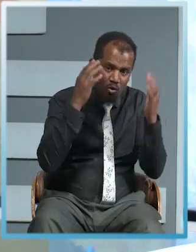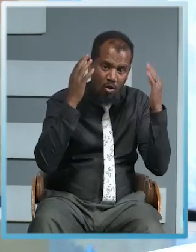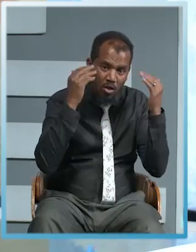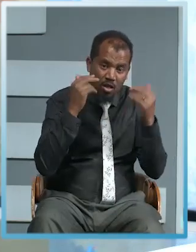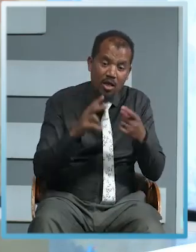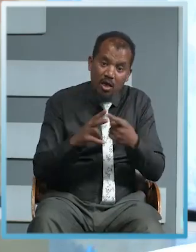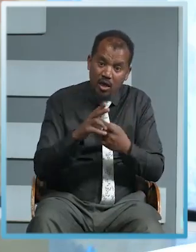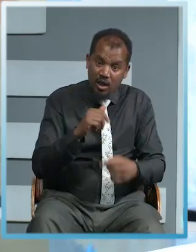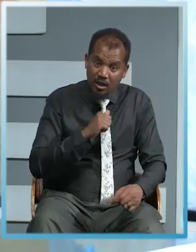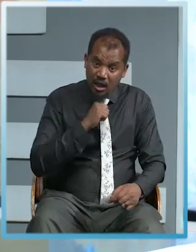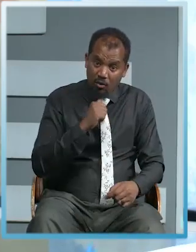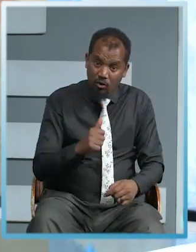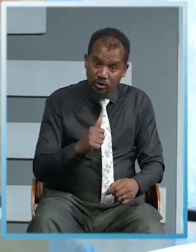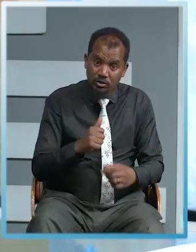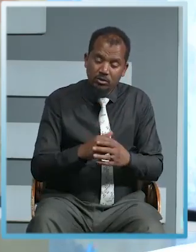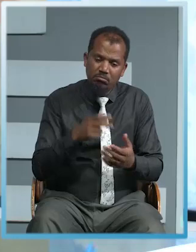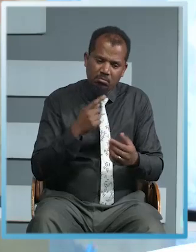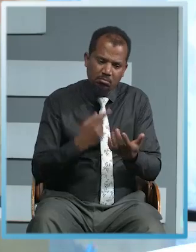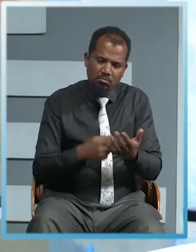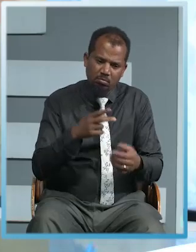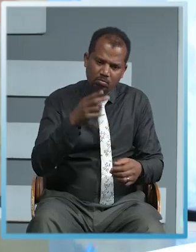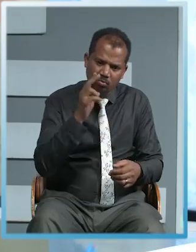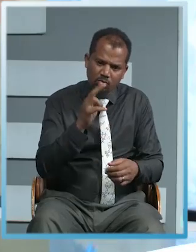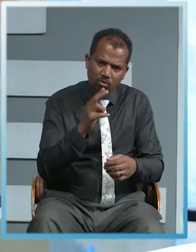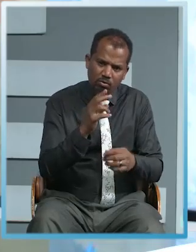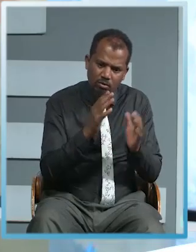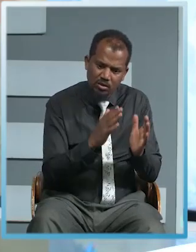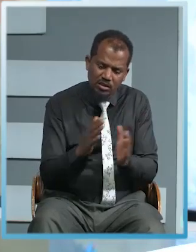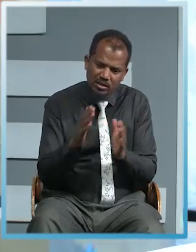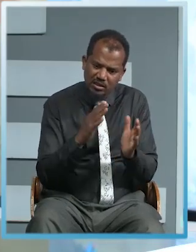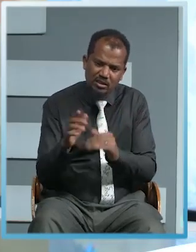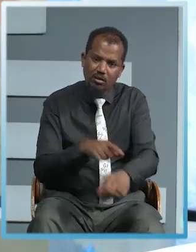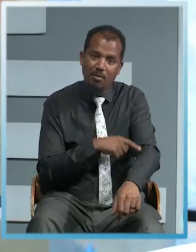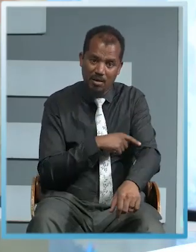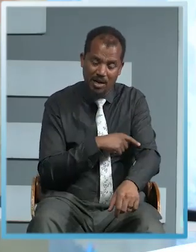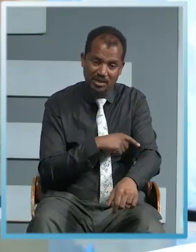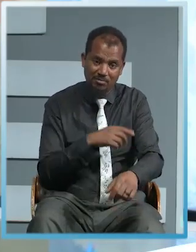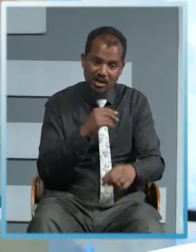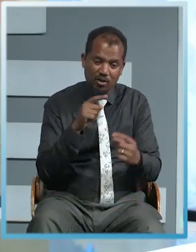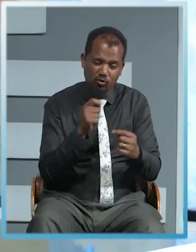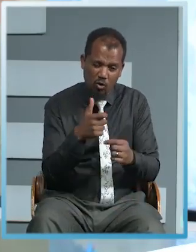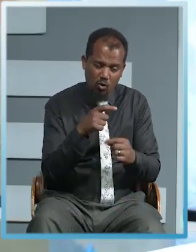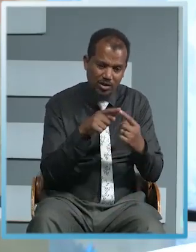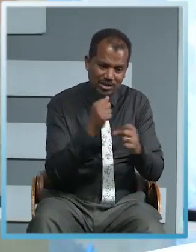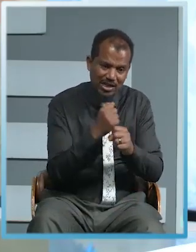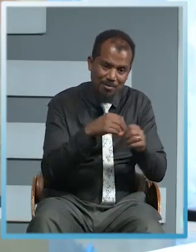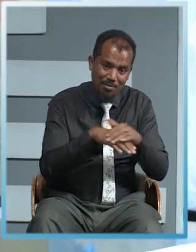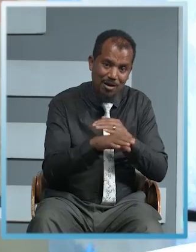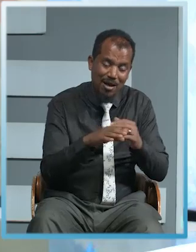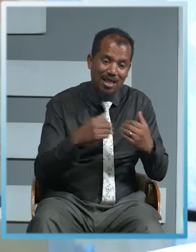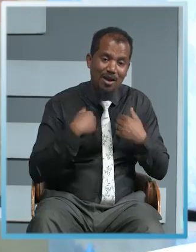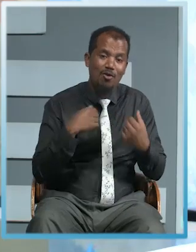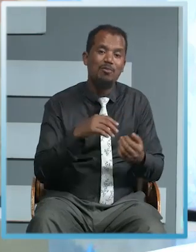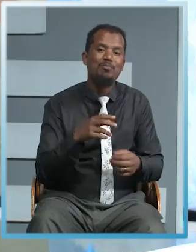کرد یه تلو بلو با مثلا با زگی جد گزیم با ما رازم نه تلو بلو و دسرابه مجبات محلی آلون